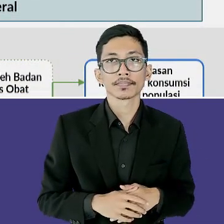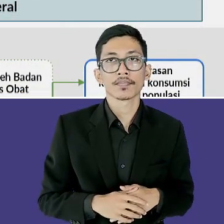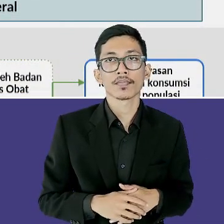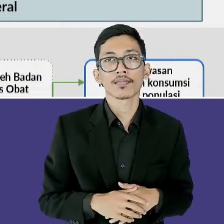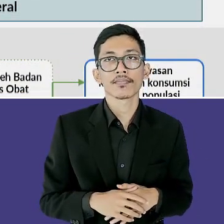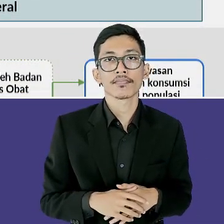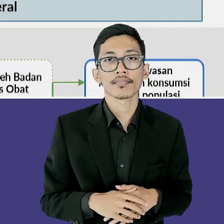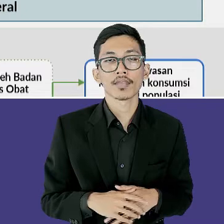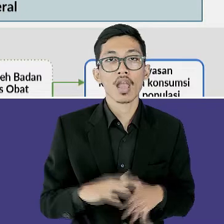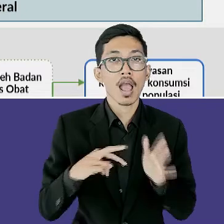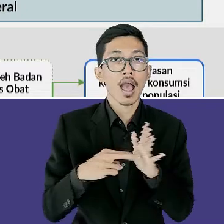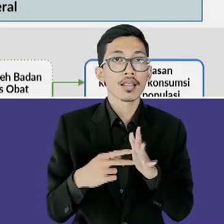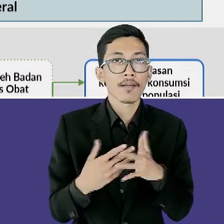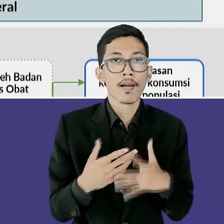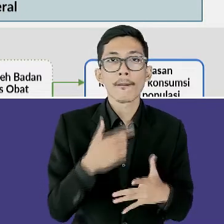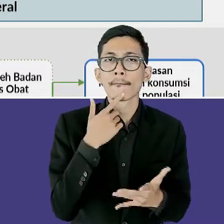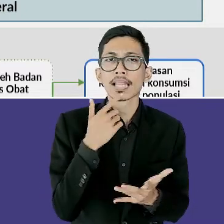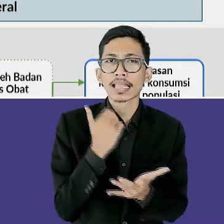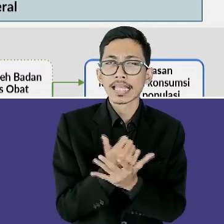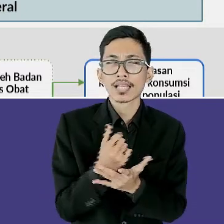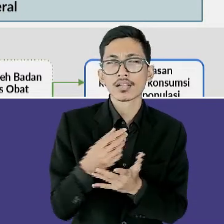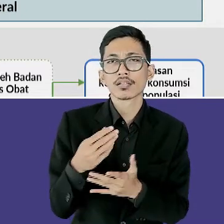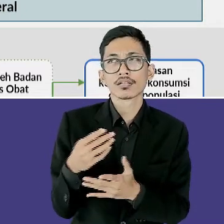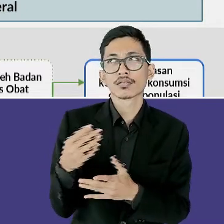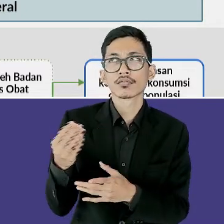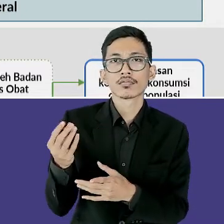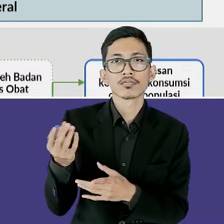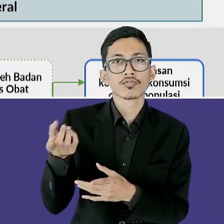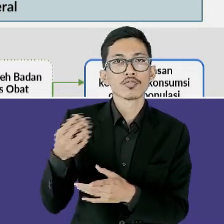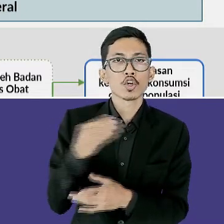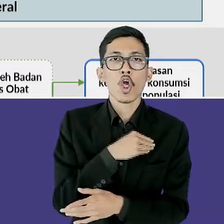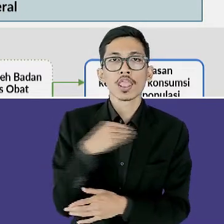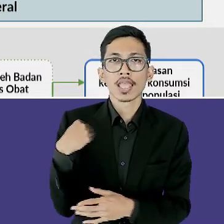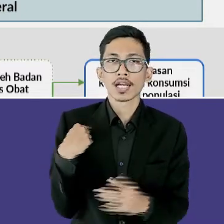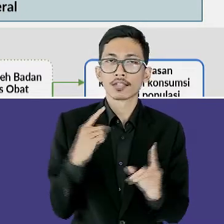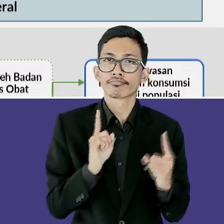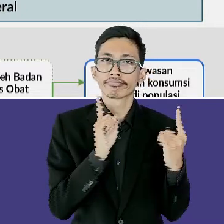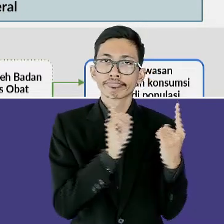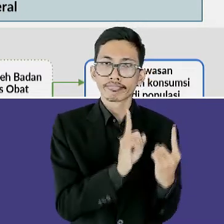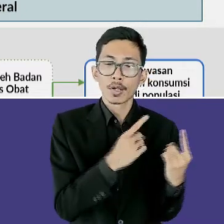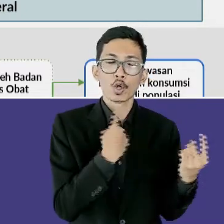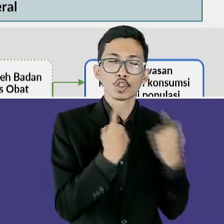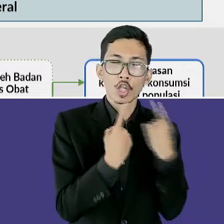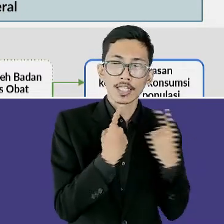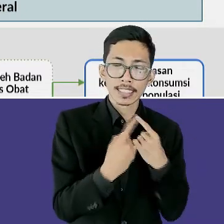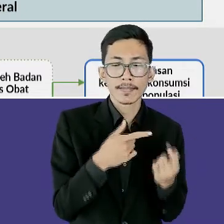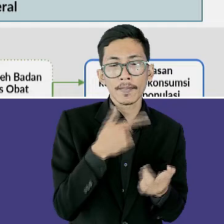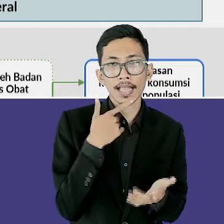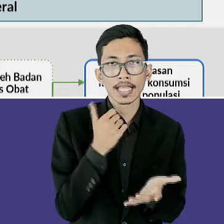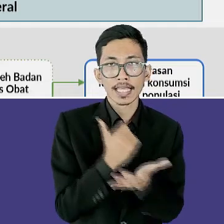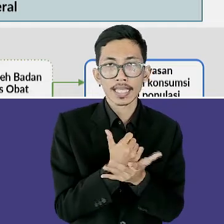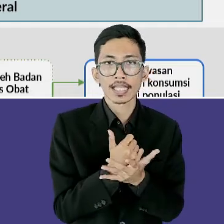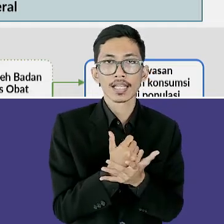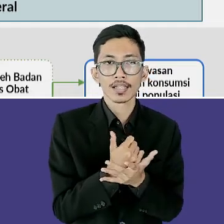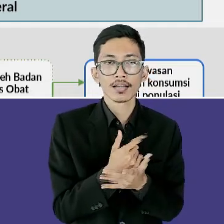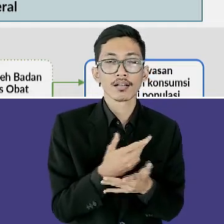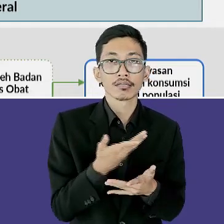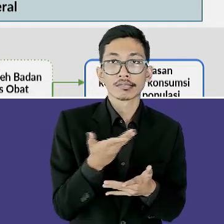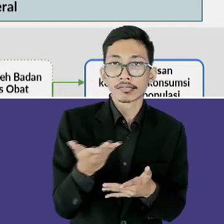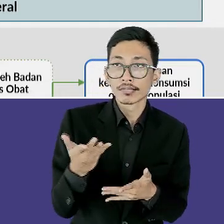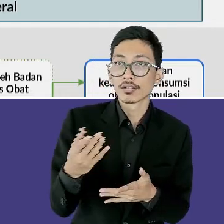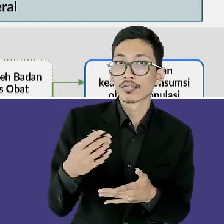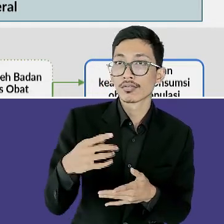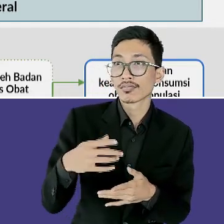sangat penting untuk mengikuti anjuran dokter dalam menjalani pengobatan dan tidak disarankan mengkonsumsi obat